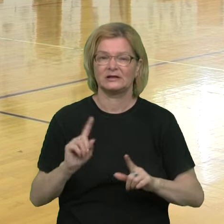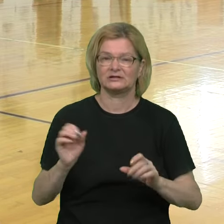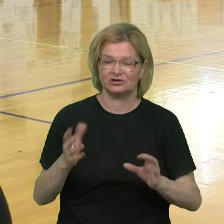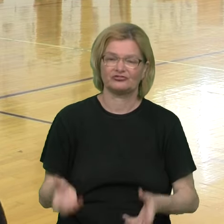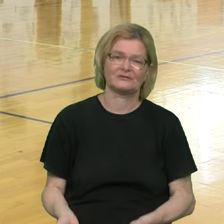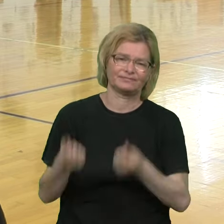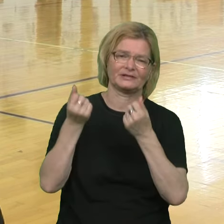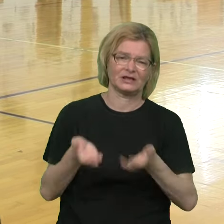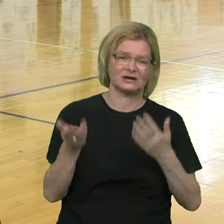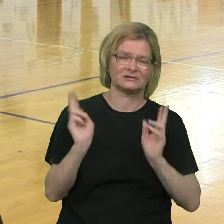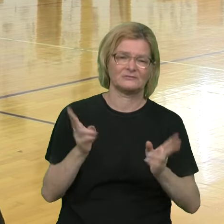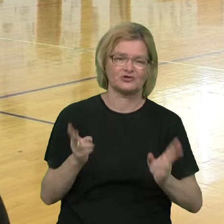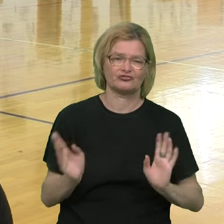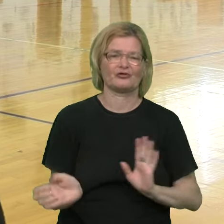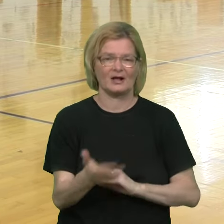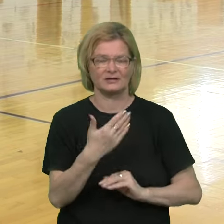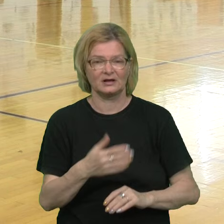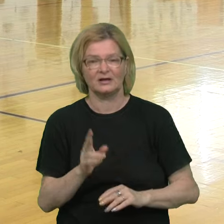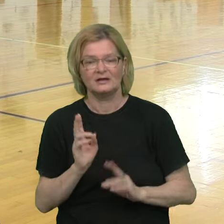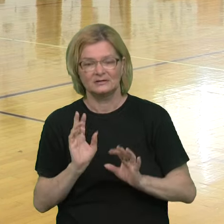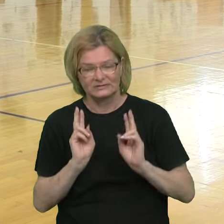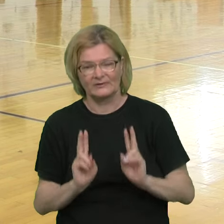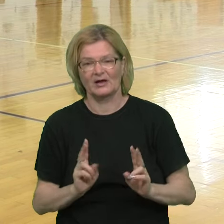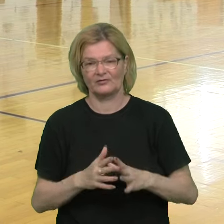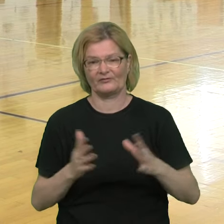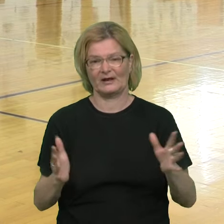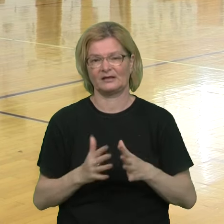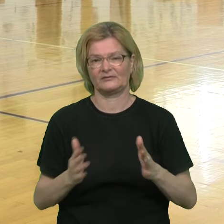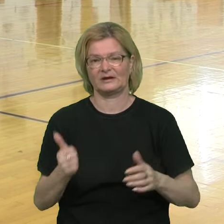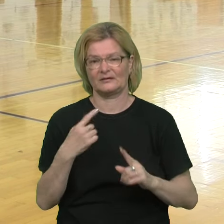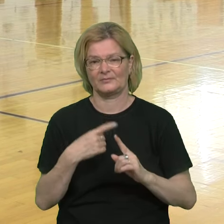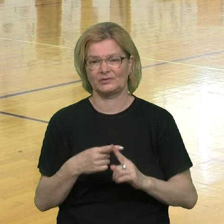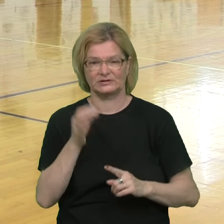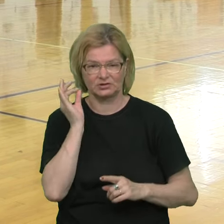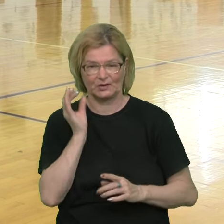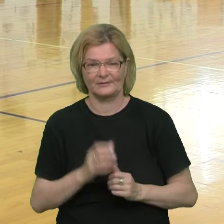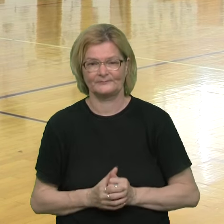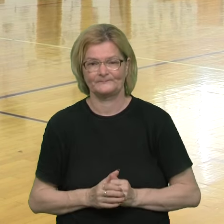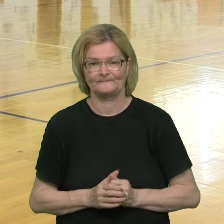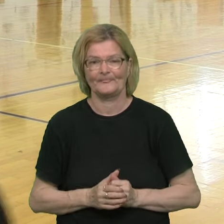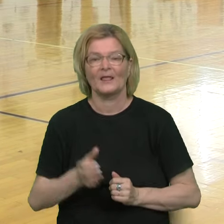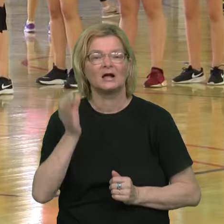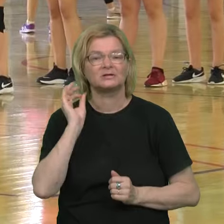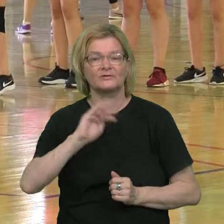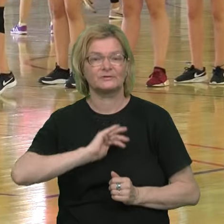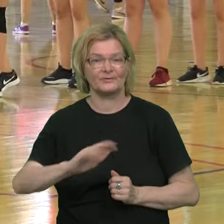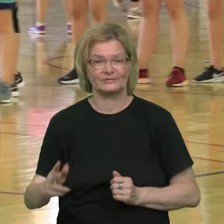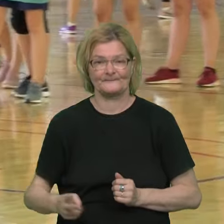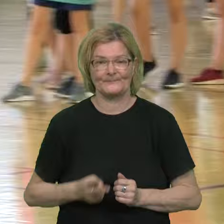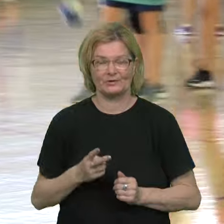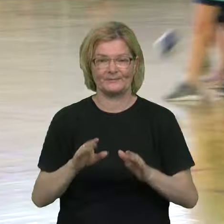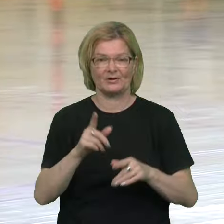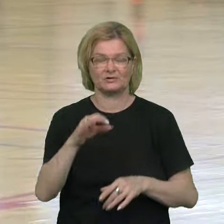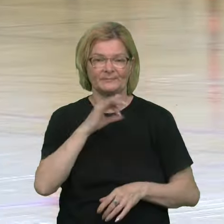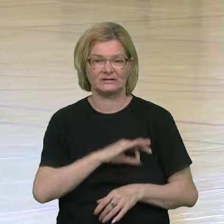ajde nije ti ništa, digni se, možeš ti to. I zaista, evo, stvarno veliki, veliki jedan plus za cure. Djevojke su